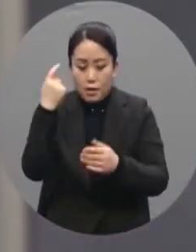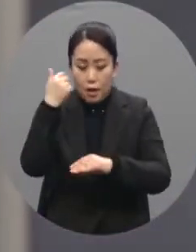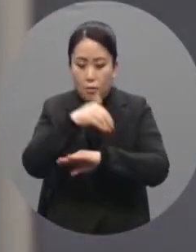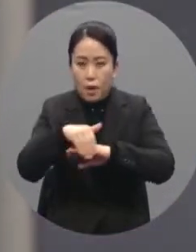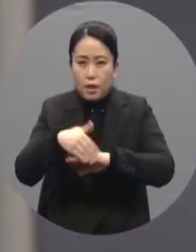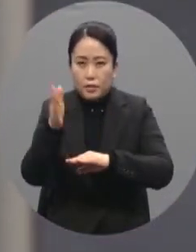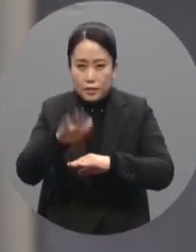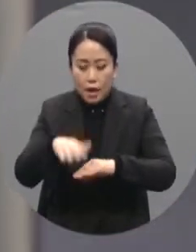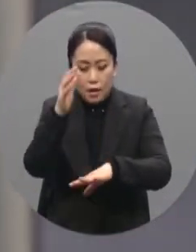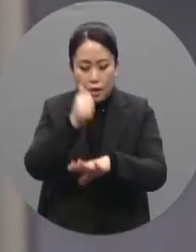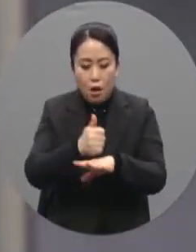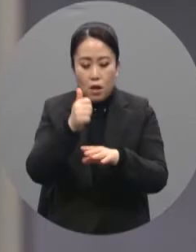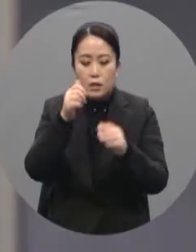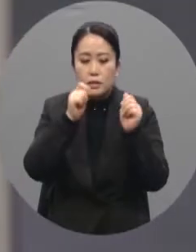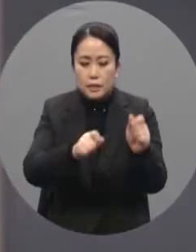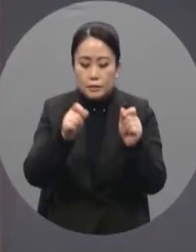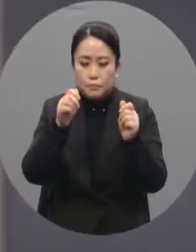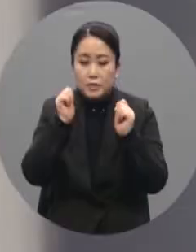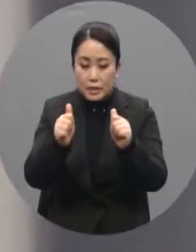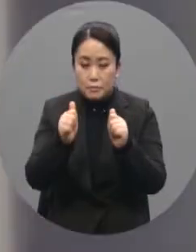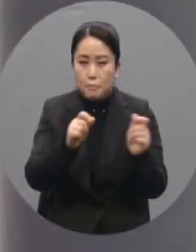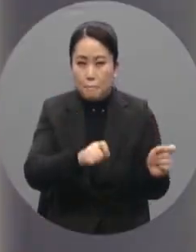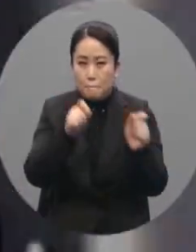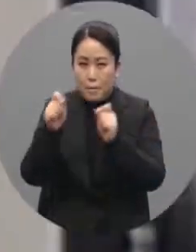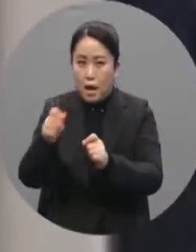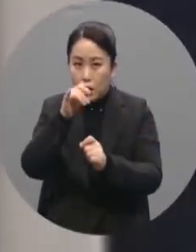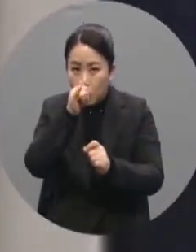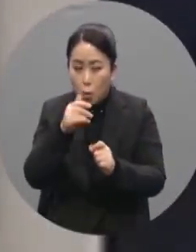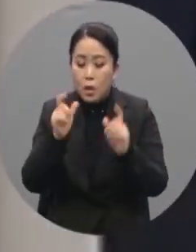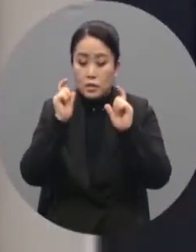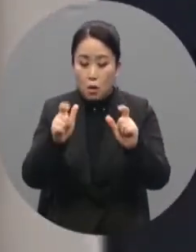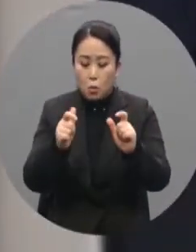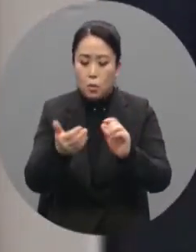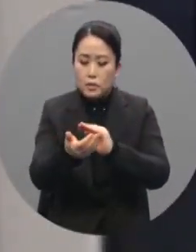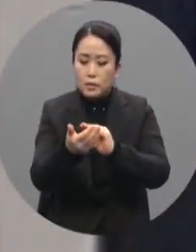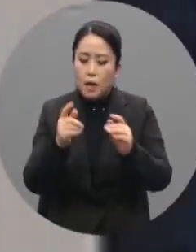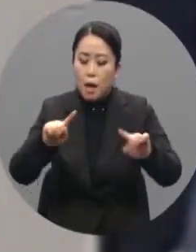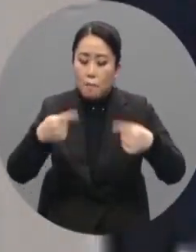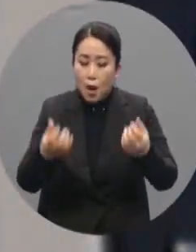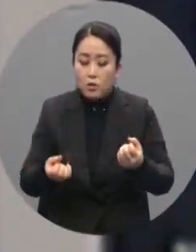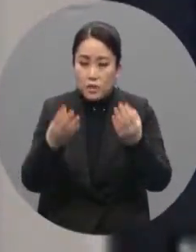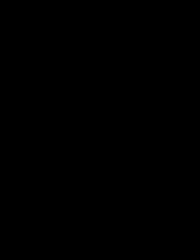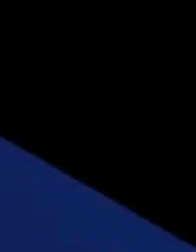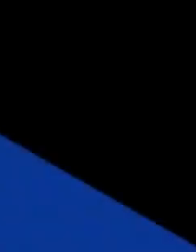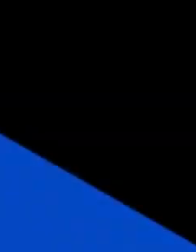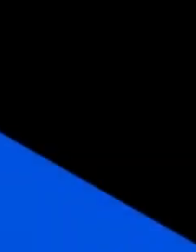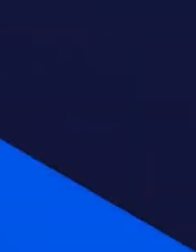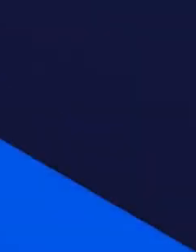선고는 명절 전후 이뤄질 가능성이 큽니다. MBC 뉴스 김윤아입니다.